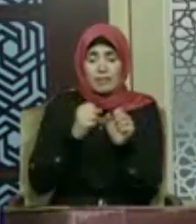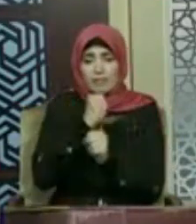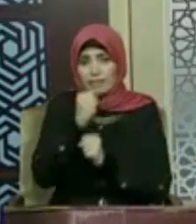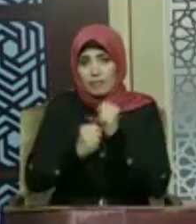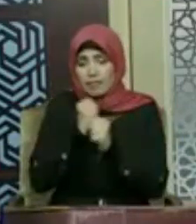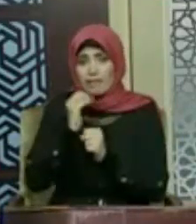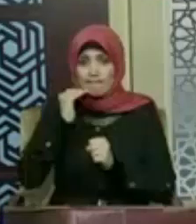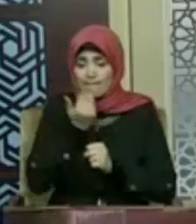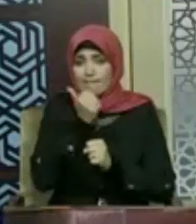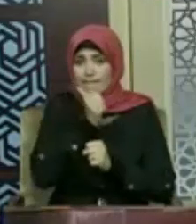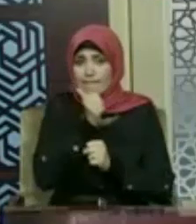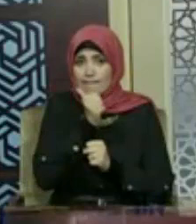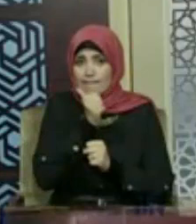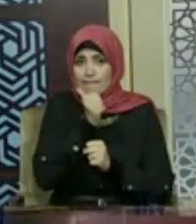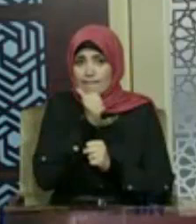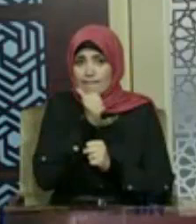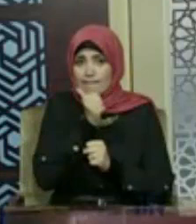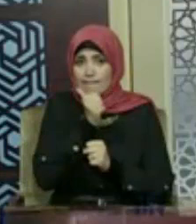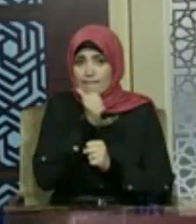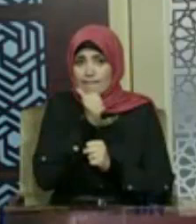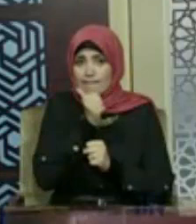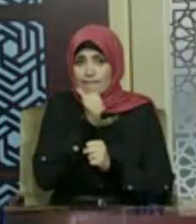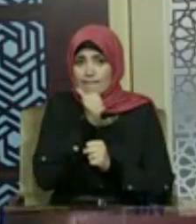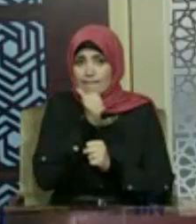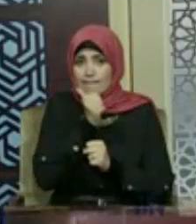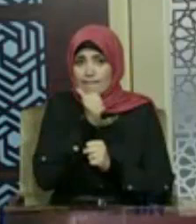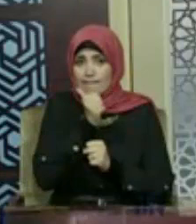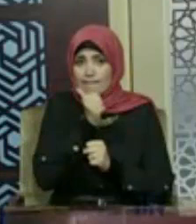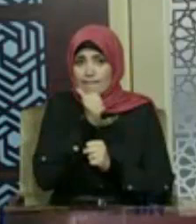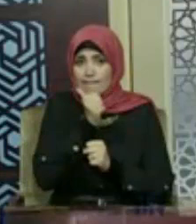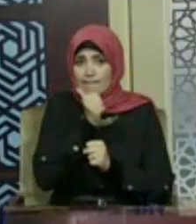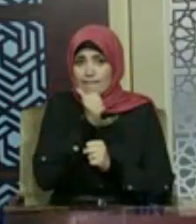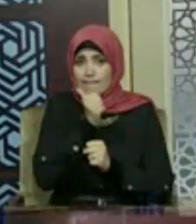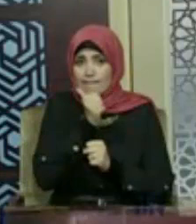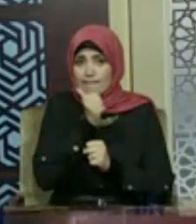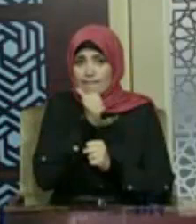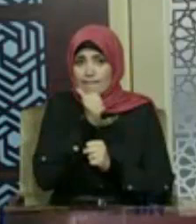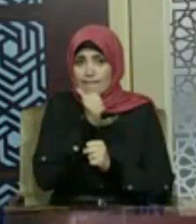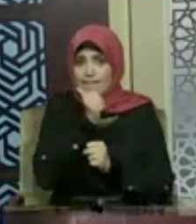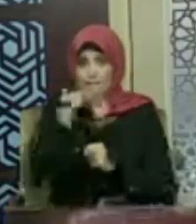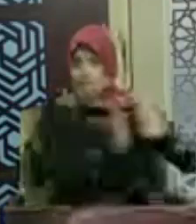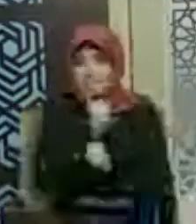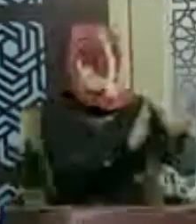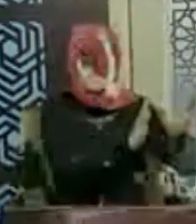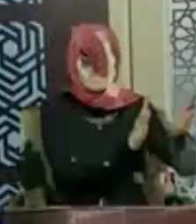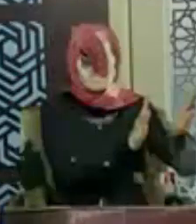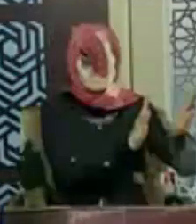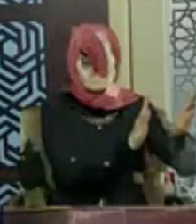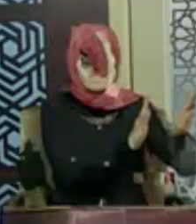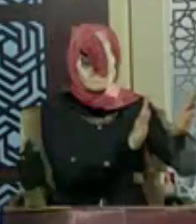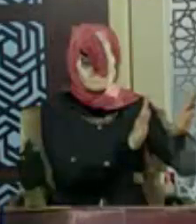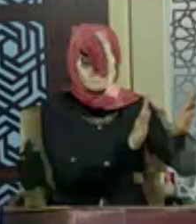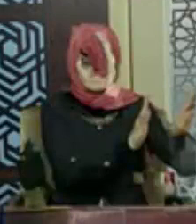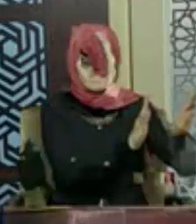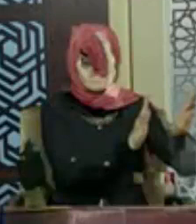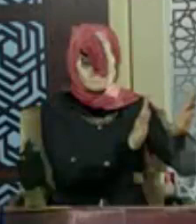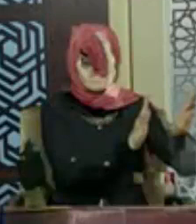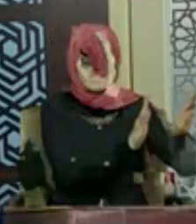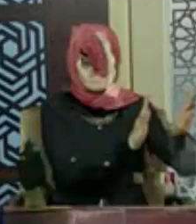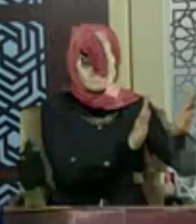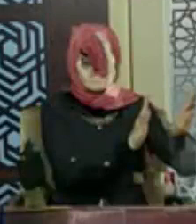سنتك ويدفعون عنها انتحال المبطلين